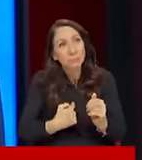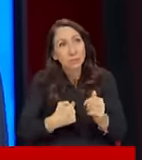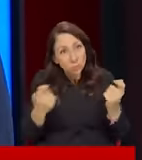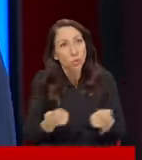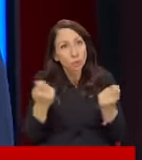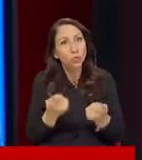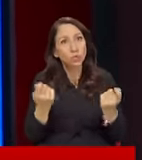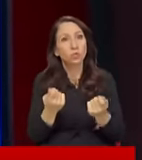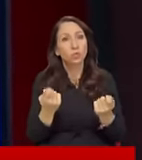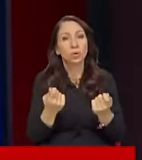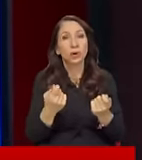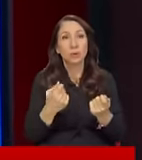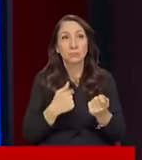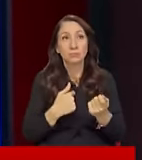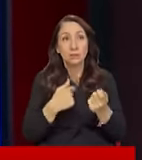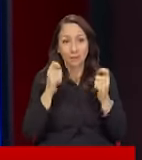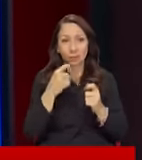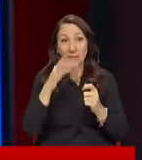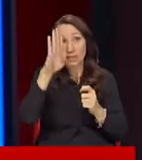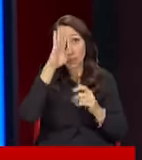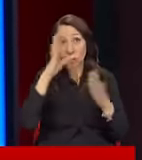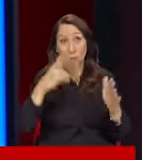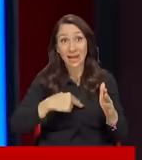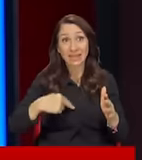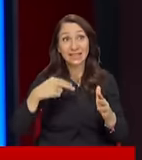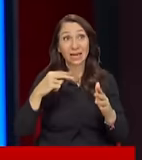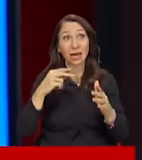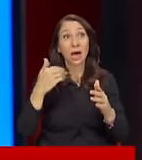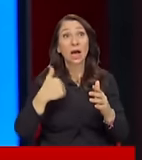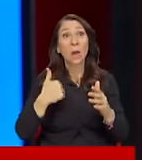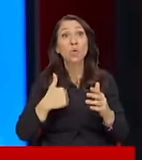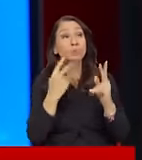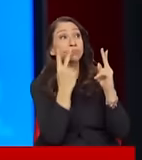gayret ediyoruz. Ya biz ediyoruz derken İstanbul Büyükşehir Belediyesi